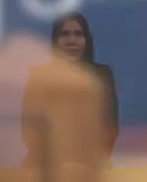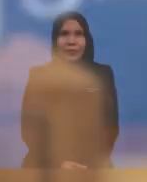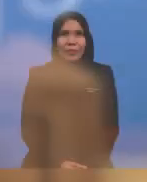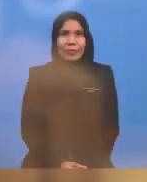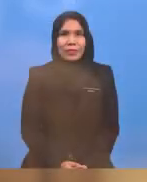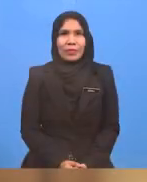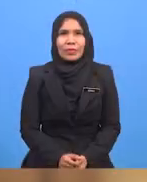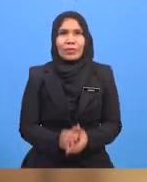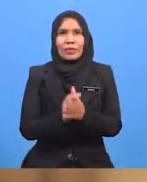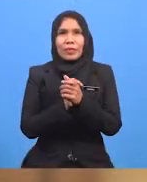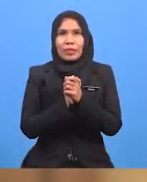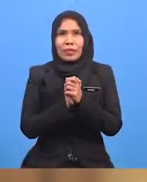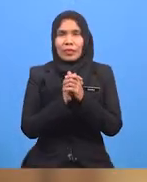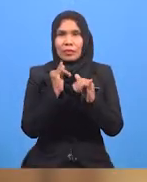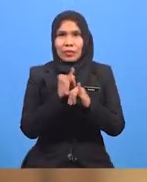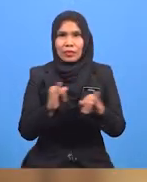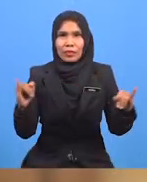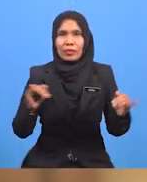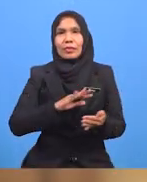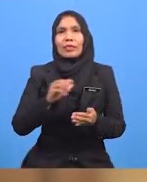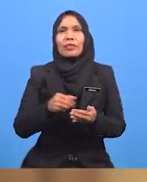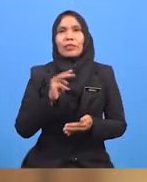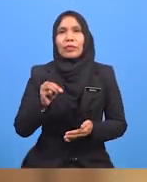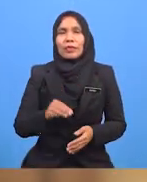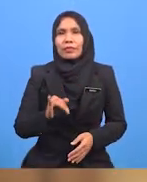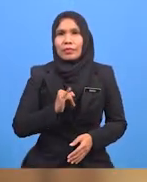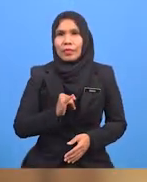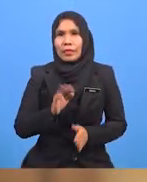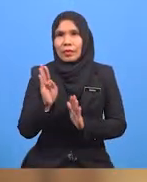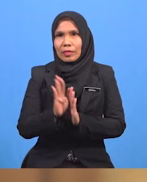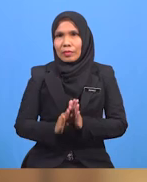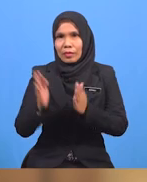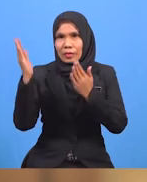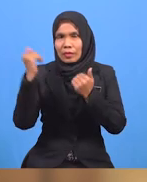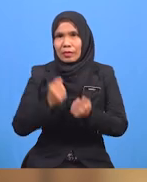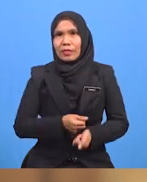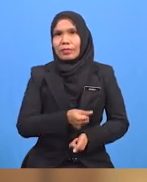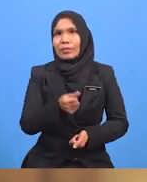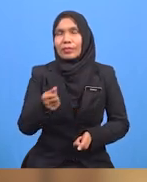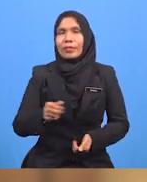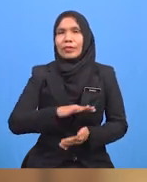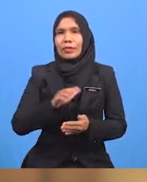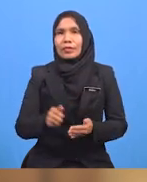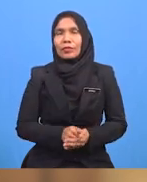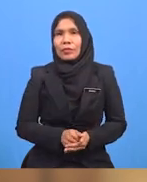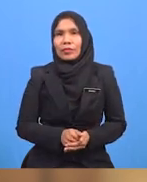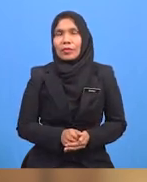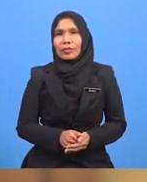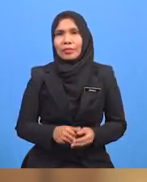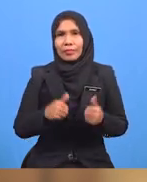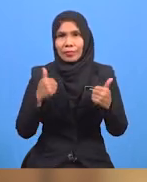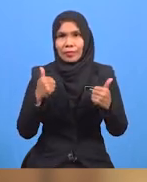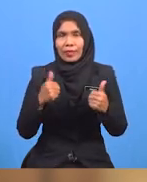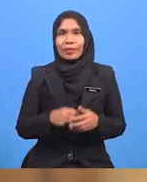salam sejahtera semua murid-murid saya berharap Anda semua dalam keadaan sehat sebelum Saya memerlukan pembelajaran